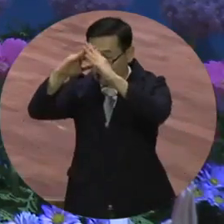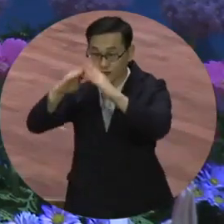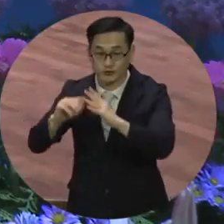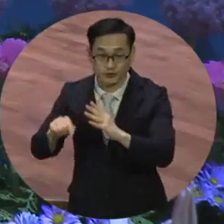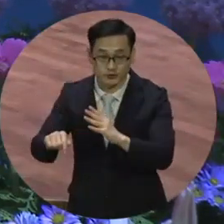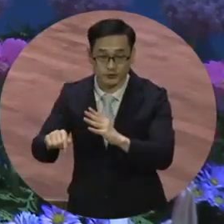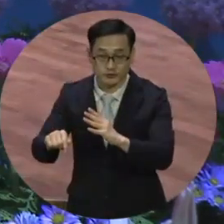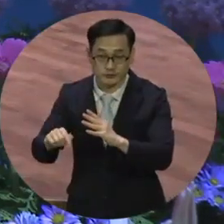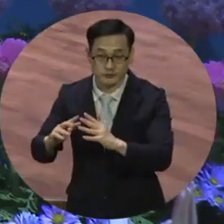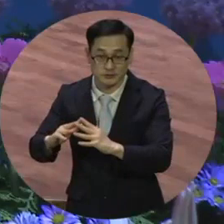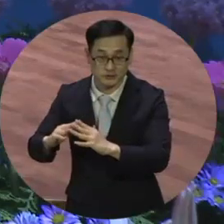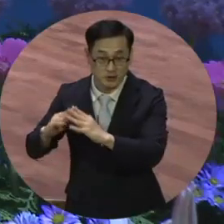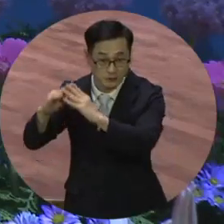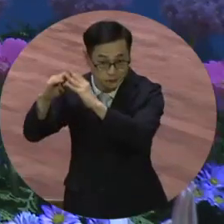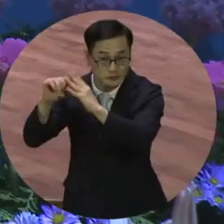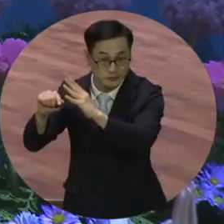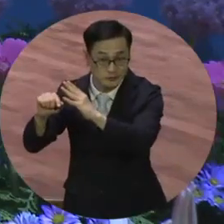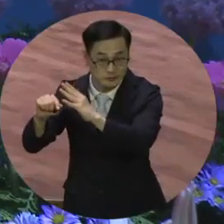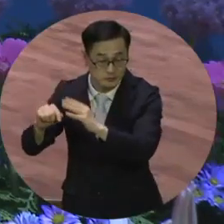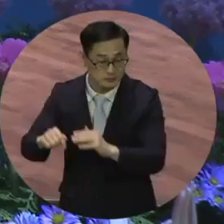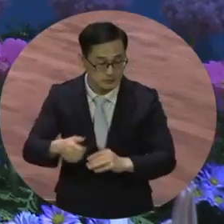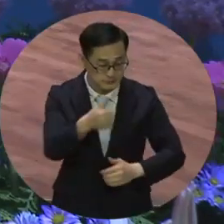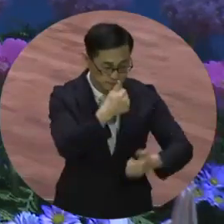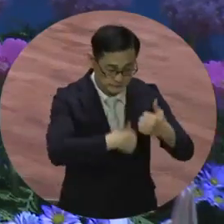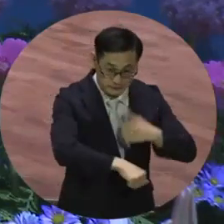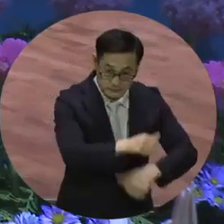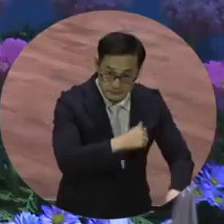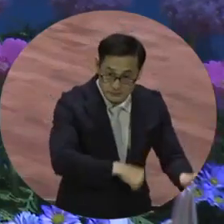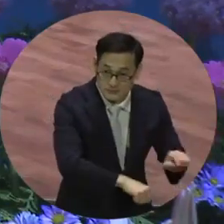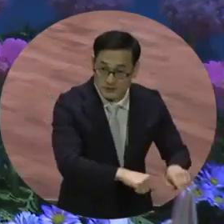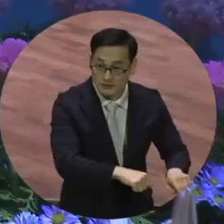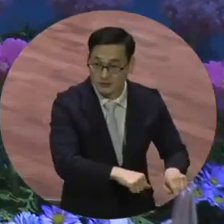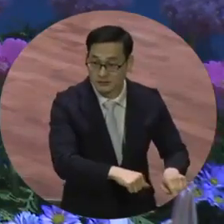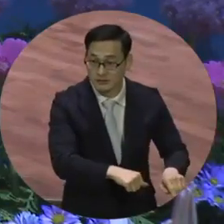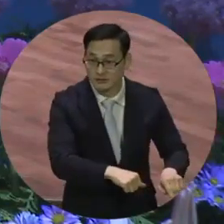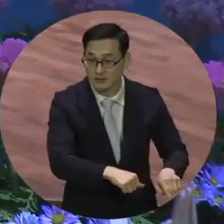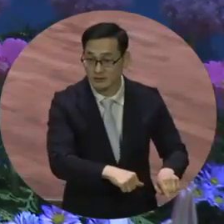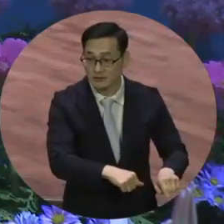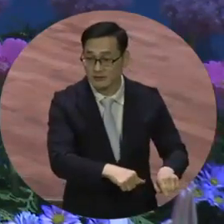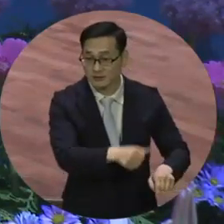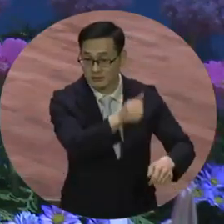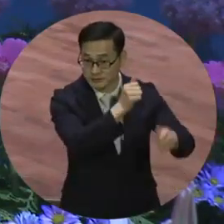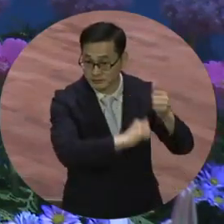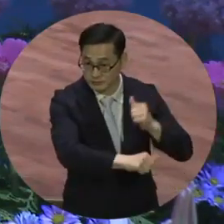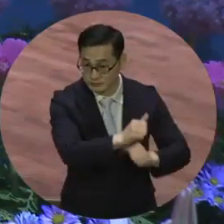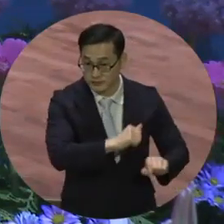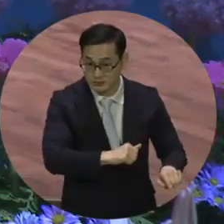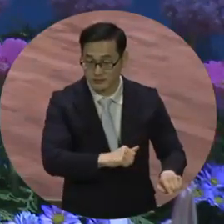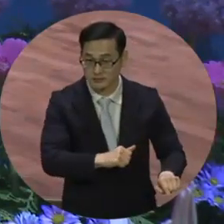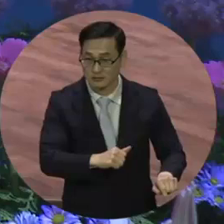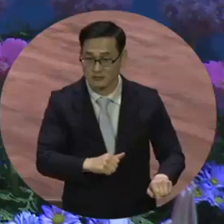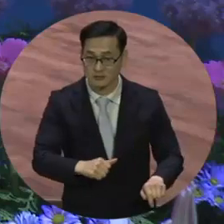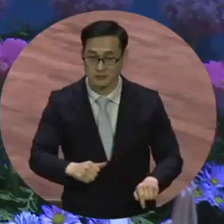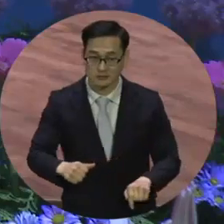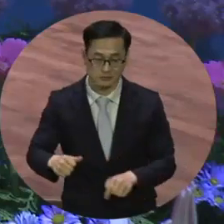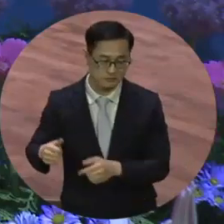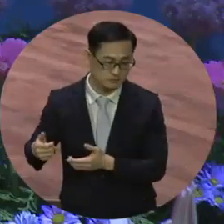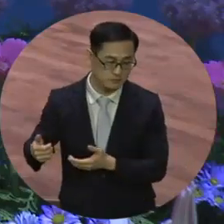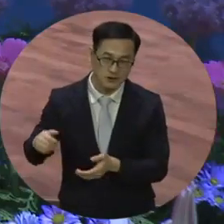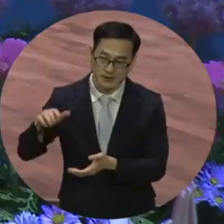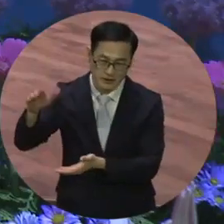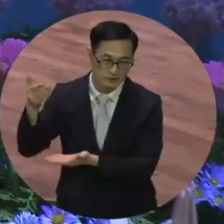우리 후대들을, 우리 후손들, 우리 자식들, 우리 손주들, 우리 후대들을